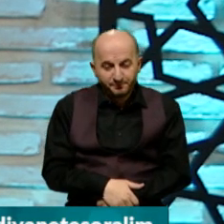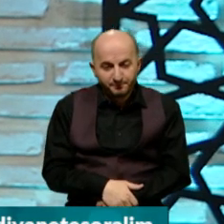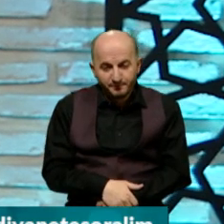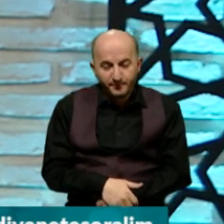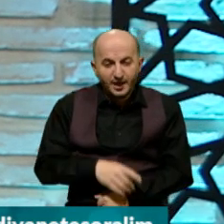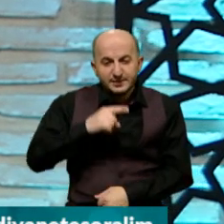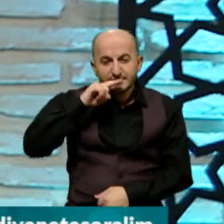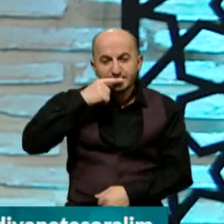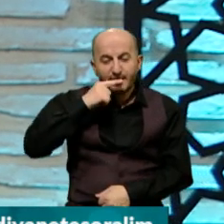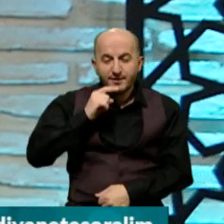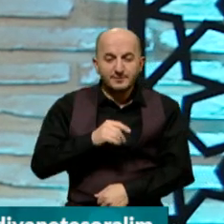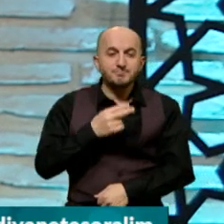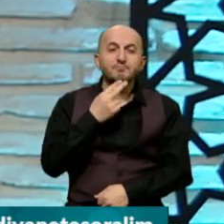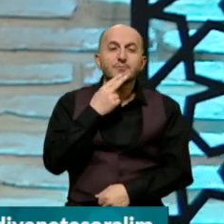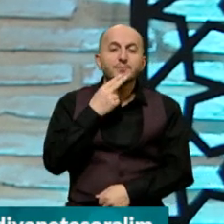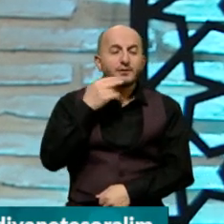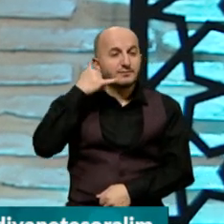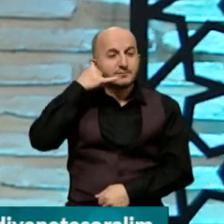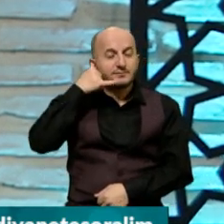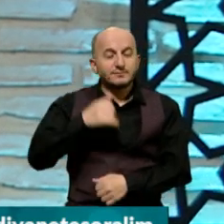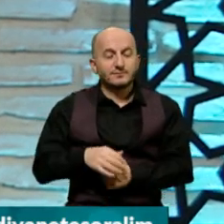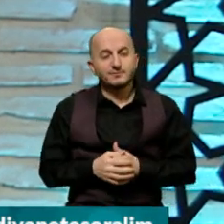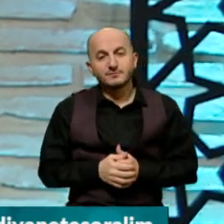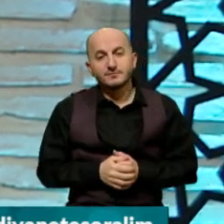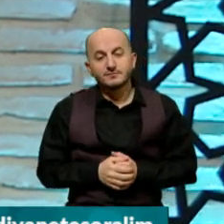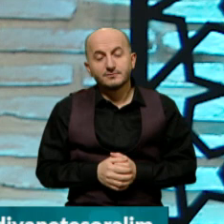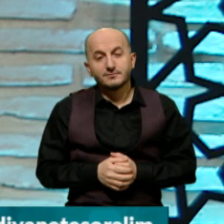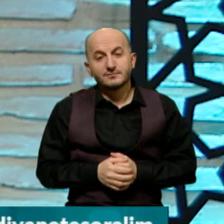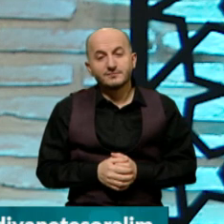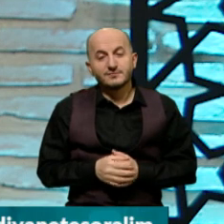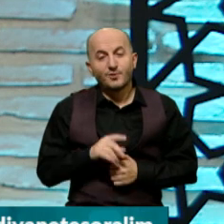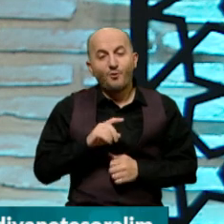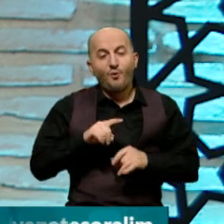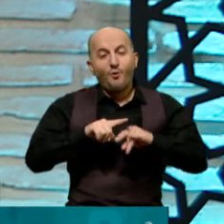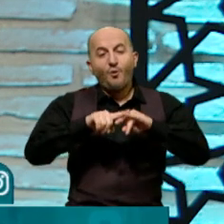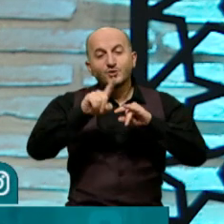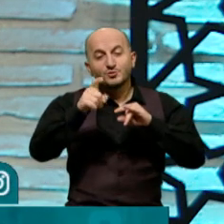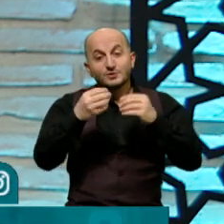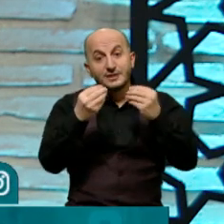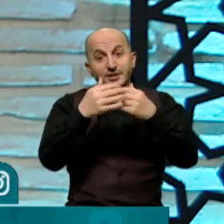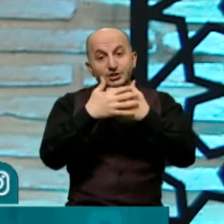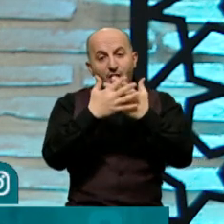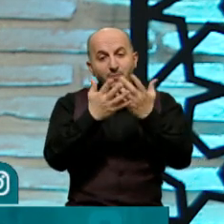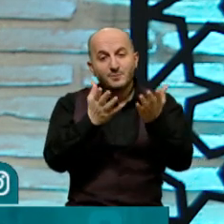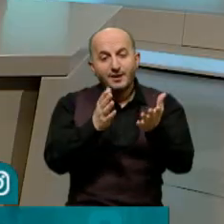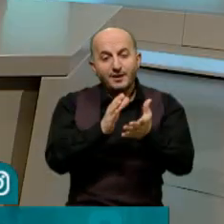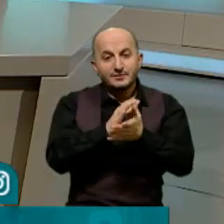Niğde'ye gidelim hep birlikte. Melahat Hanım telefon attığımızda. Hoş geldiniz. Evet, hoş bulduk hocam. İyi akşamlar. Hayırlı